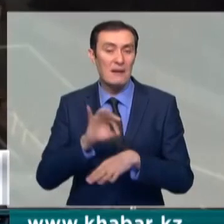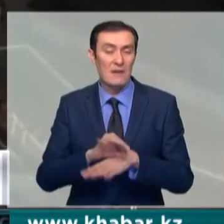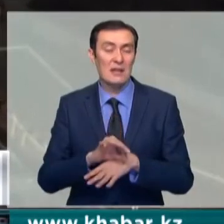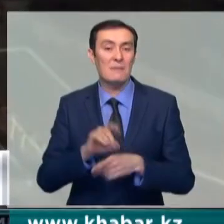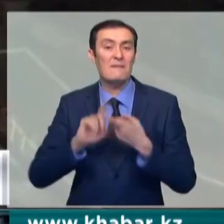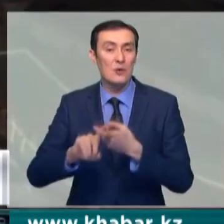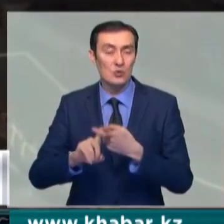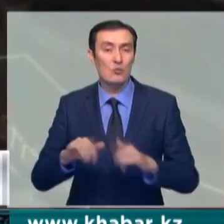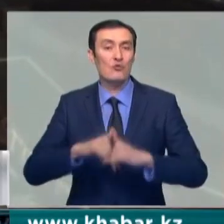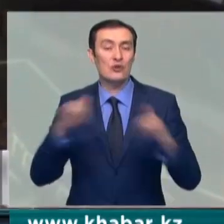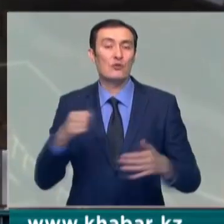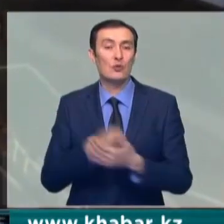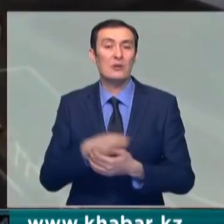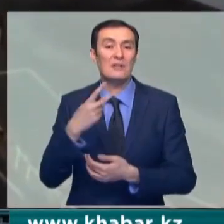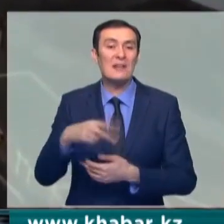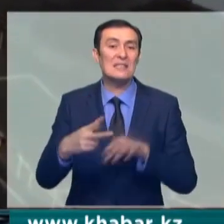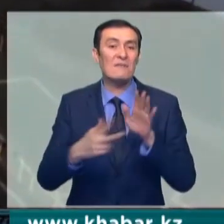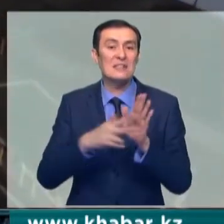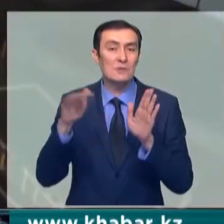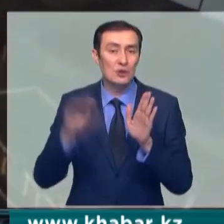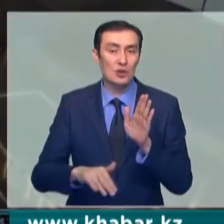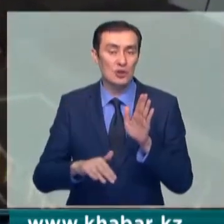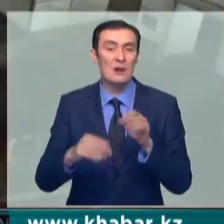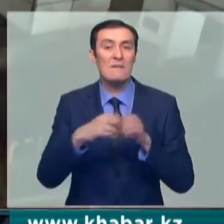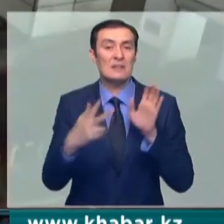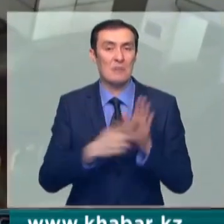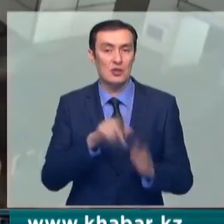случаев заболевания коронавирусом увеличилось до 28 018.